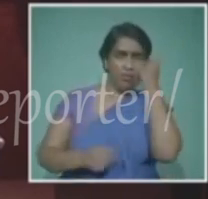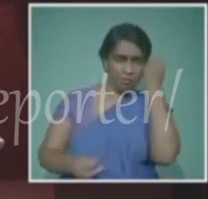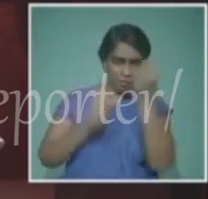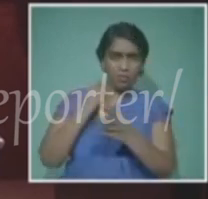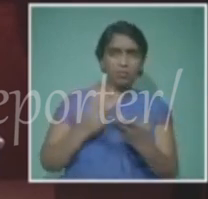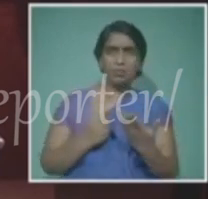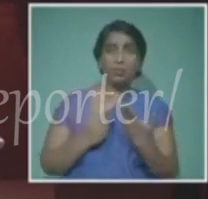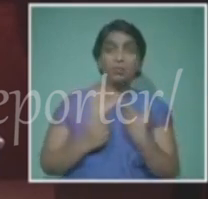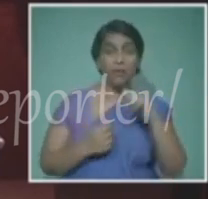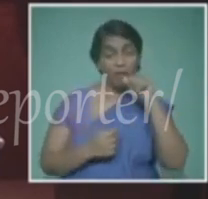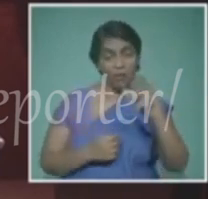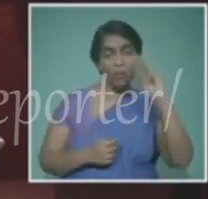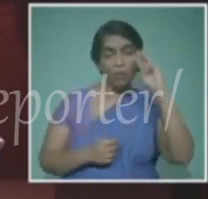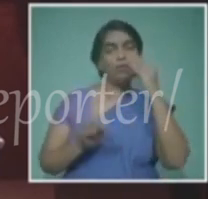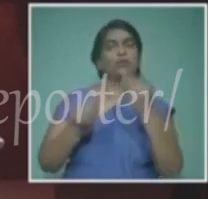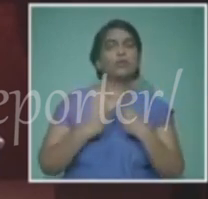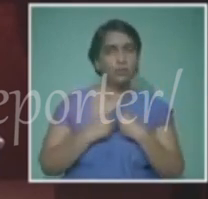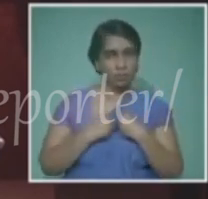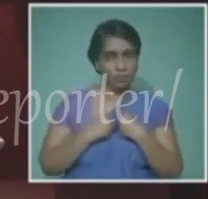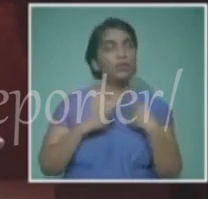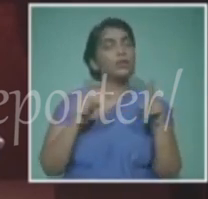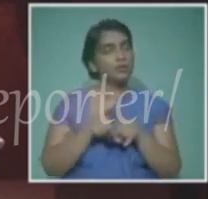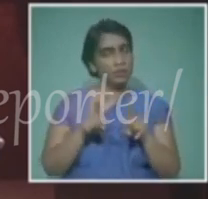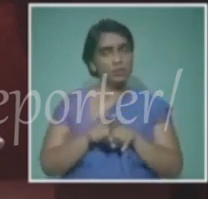අපිට ක්ලැරිෆිකේෂන් එකක් ලබා දෙන්න. ඒ වගේම